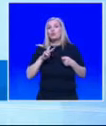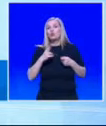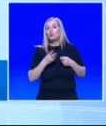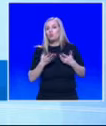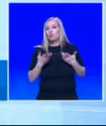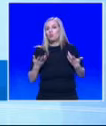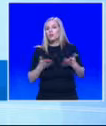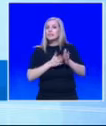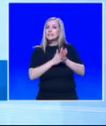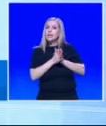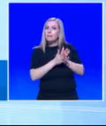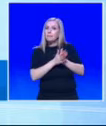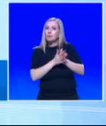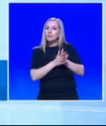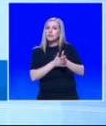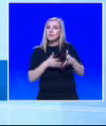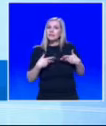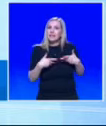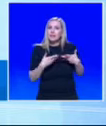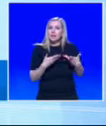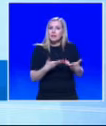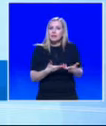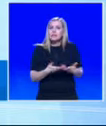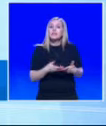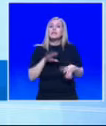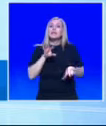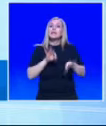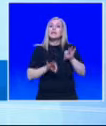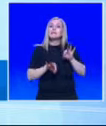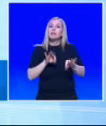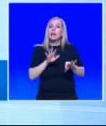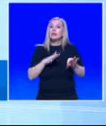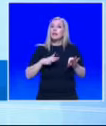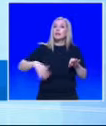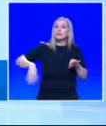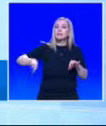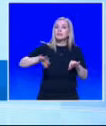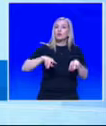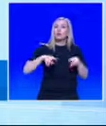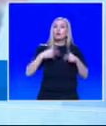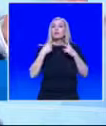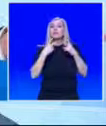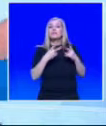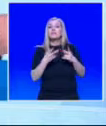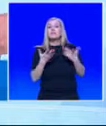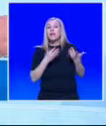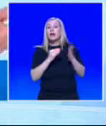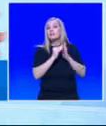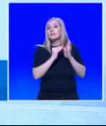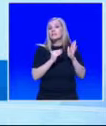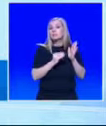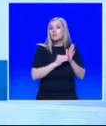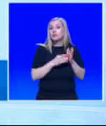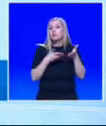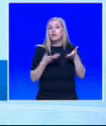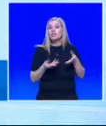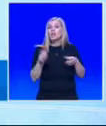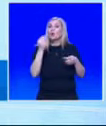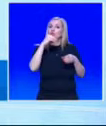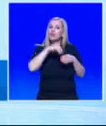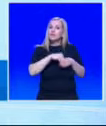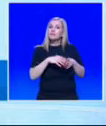функция. Да се мотивират, нахъсят твърдите избиратели на десницата, които да видят все пак някакъв смисъл в това, че те участват